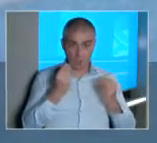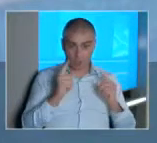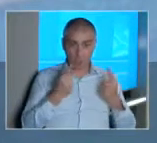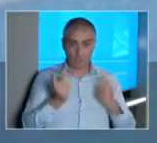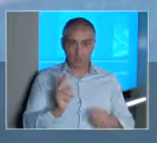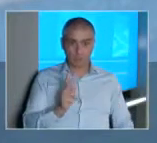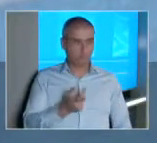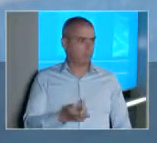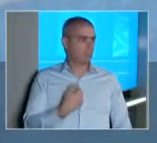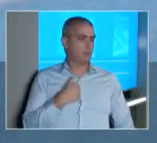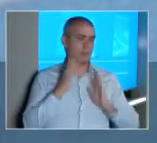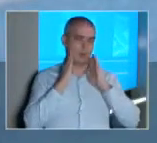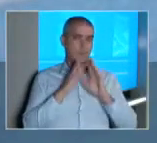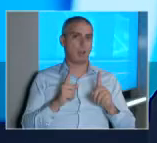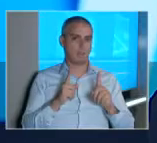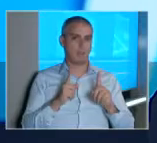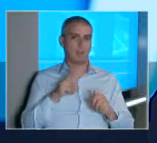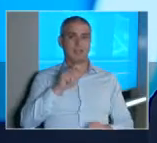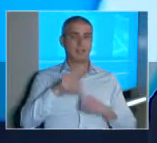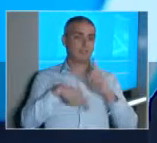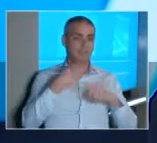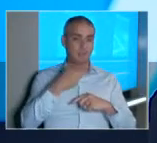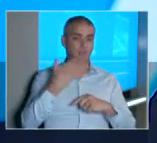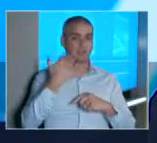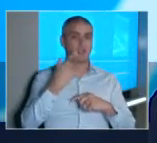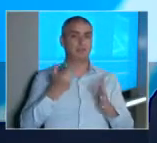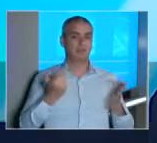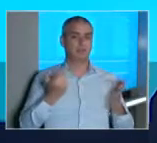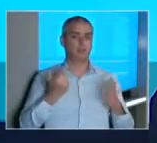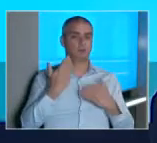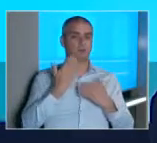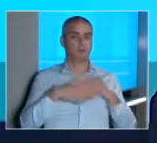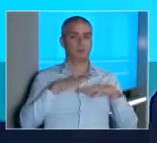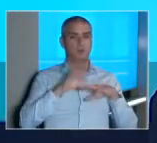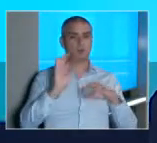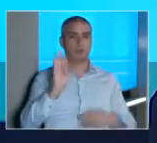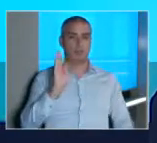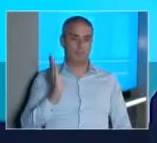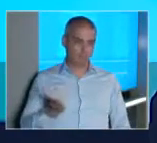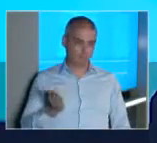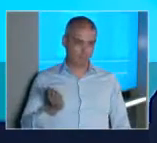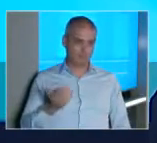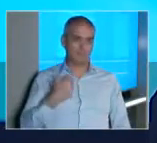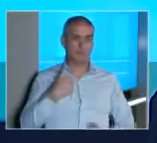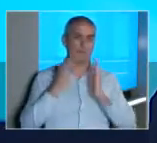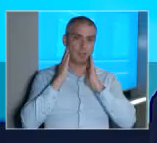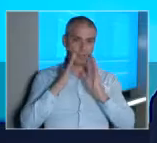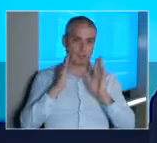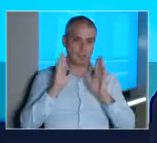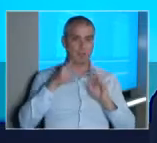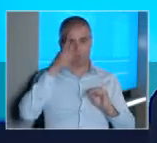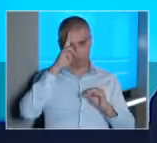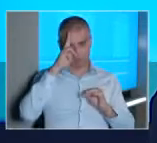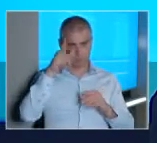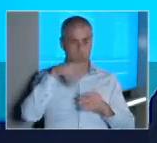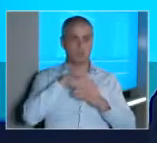הפעם? אני מאמין שהכנסת הבאה תהיה בסימן סוף כהונתו של נתניהו. אני מאמין שגם